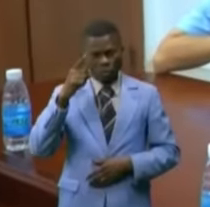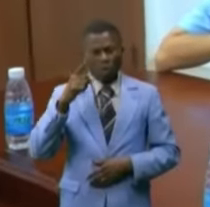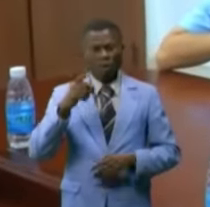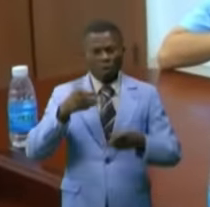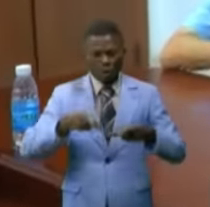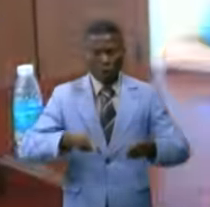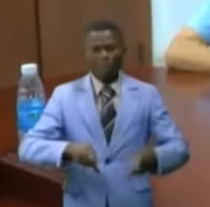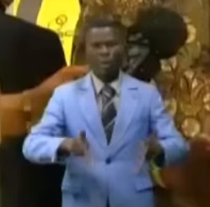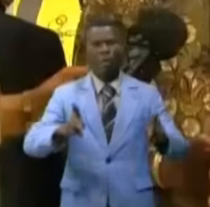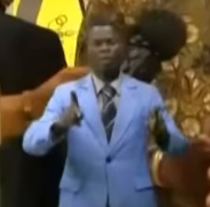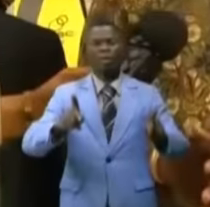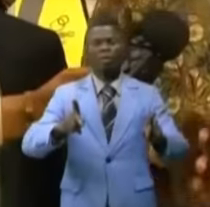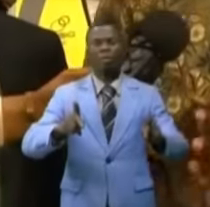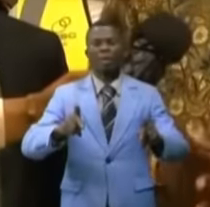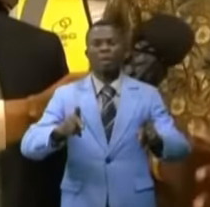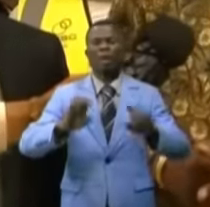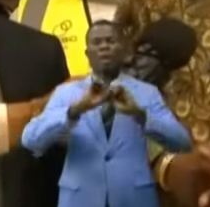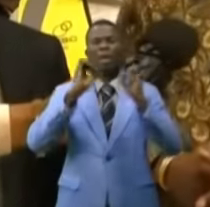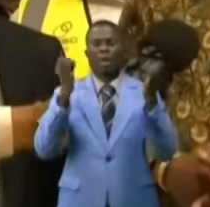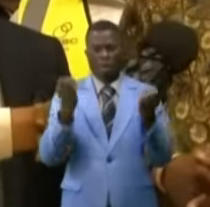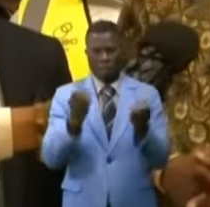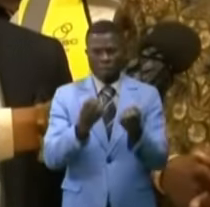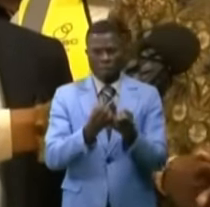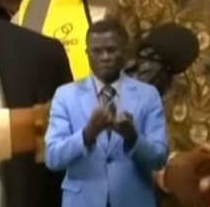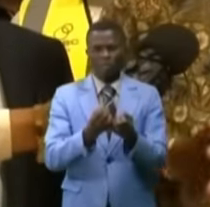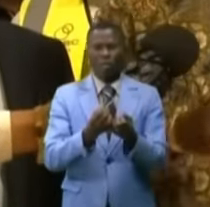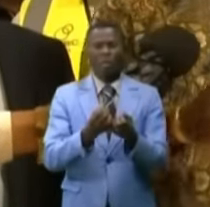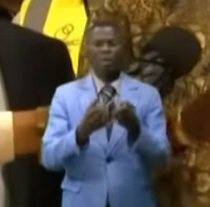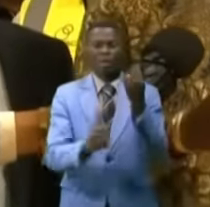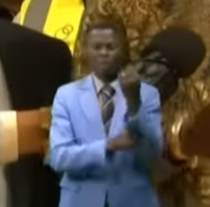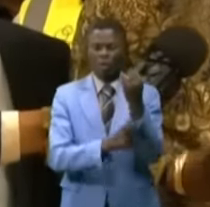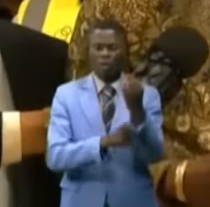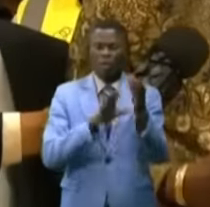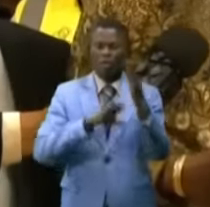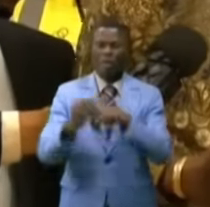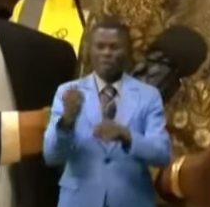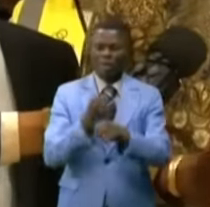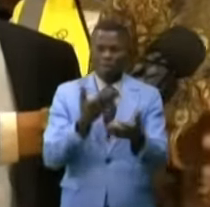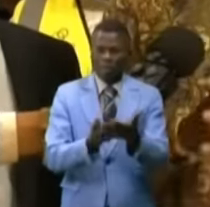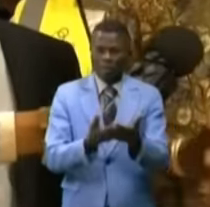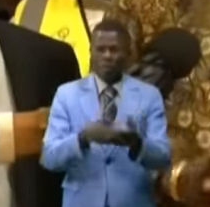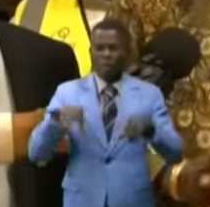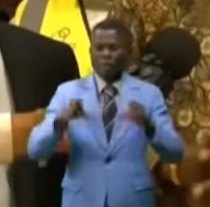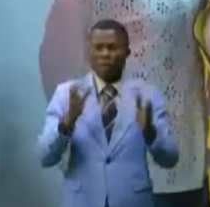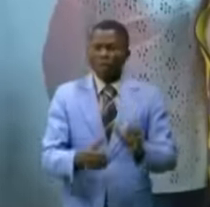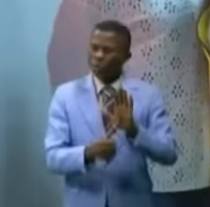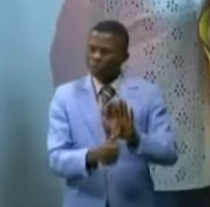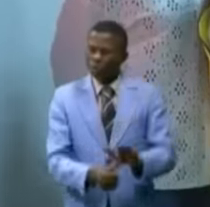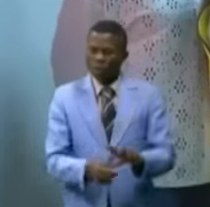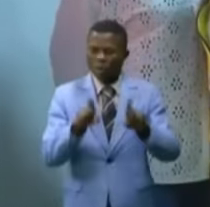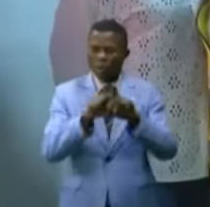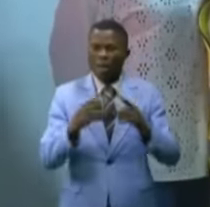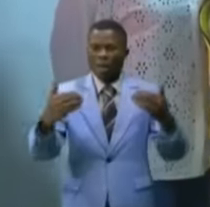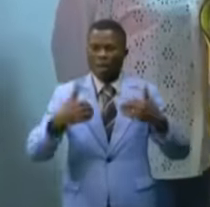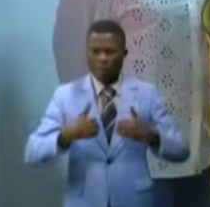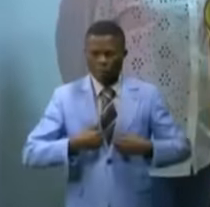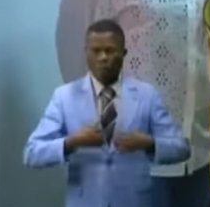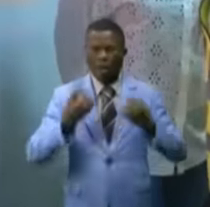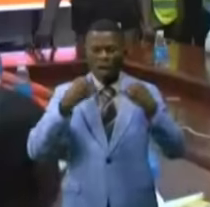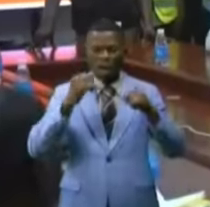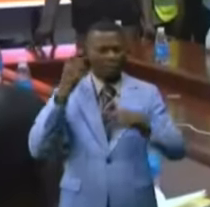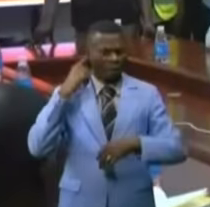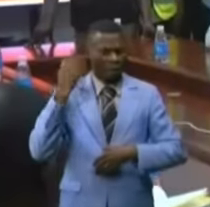ouvrir l'entreprise aux appels d'offres et que les sous-traitants congolais puissent aussi avoir